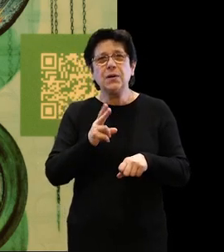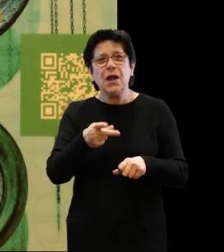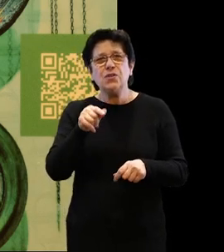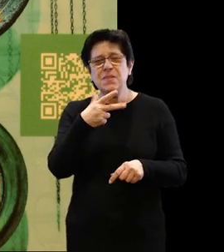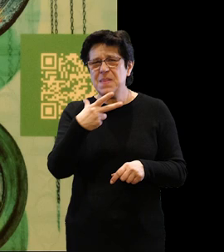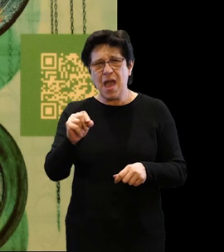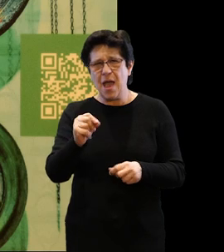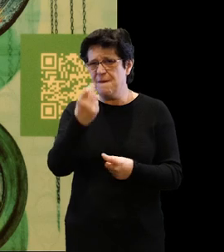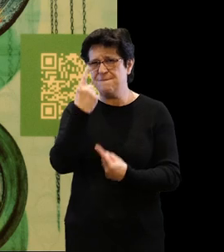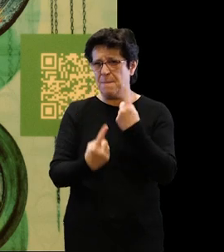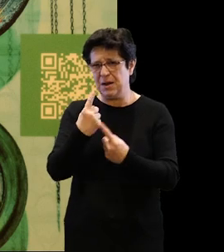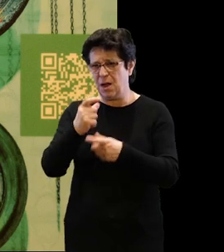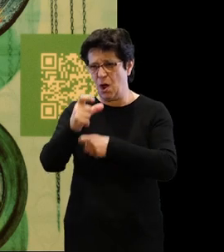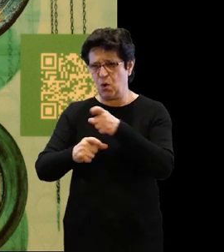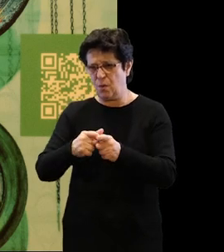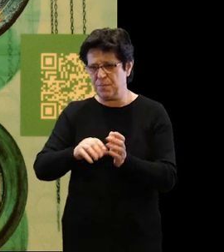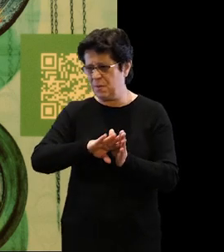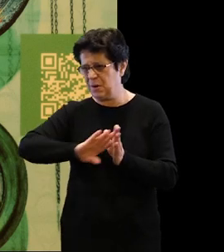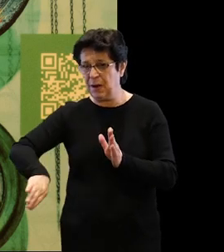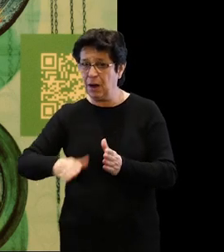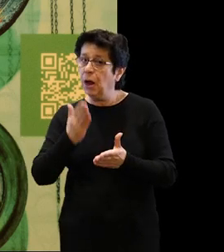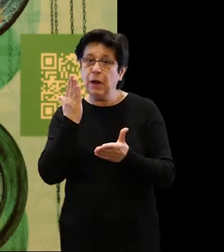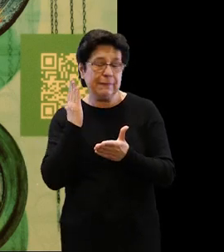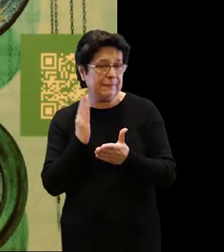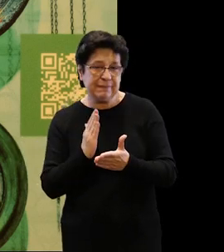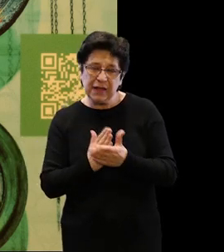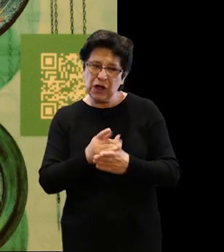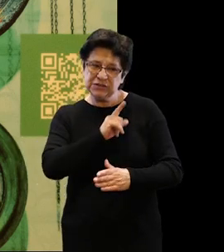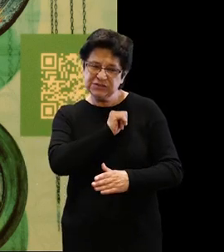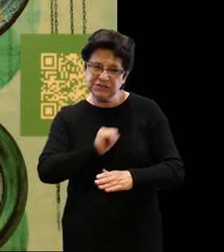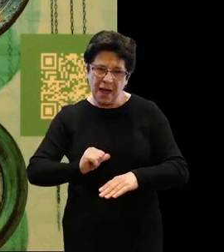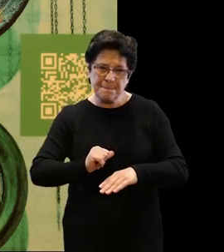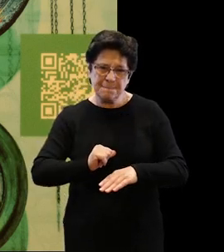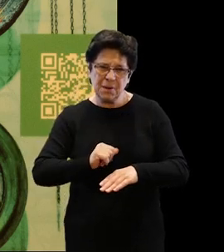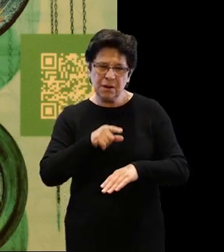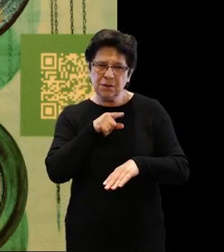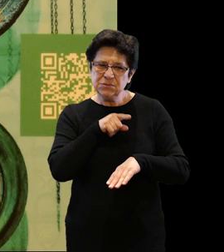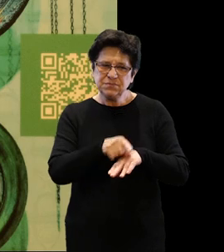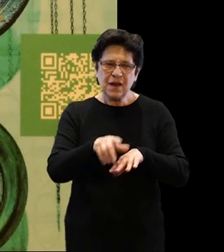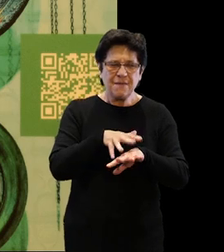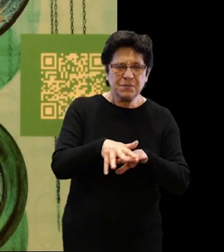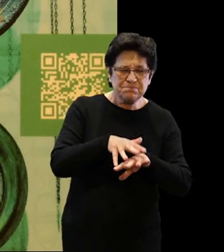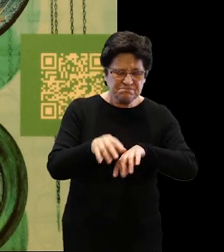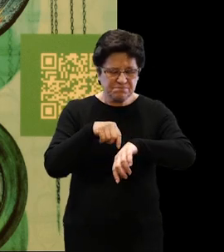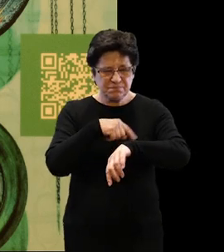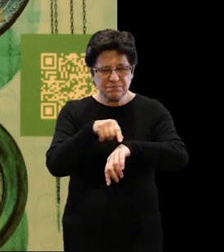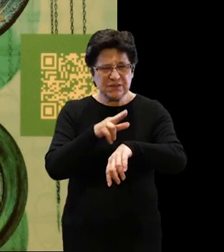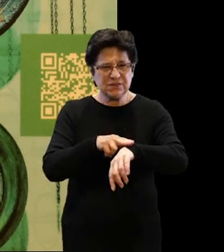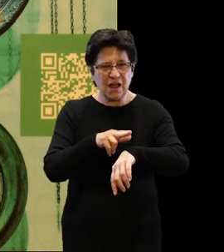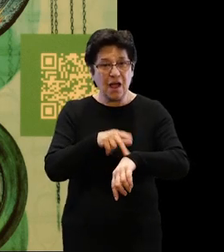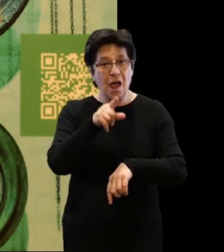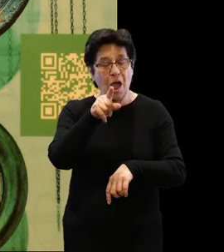przez fabrykę bardzo polecam Muzeum Ziemi Kłodzkiej od wielu wielu lat posiada wspaniałą